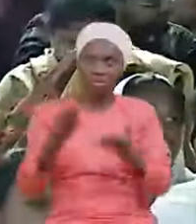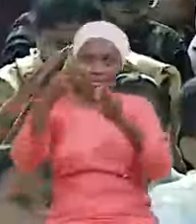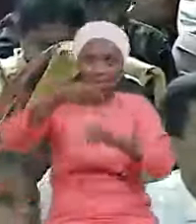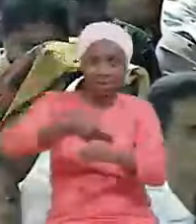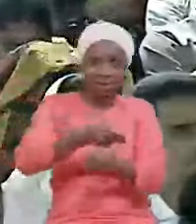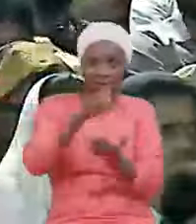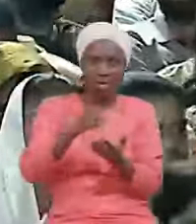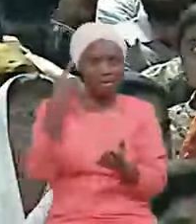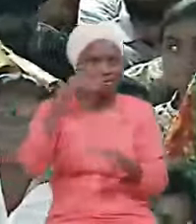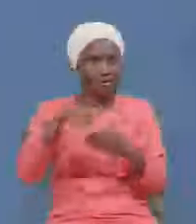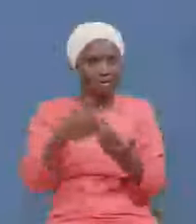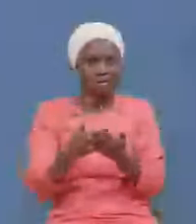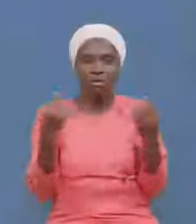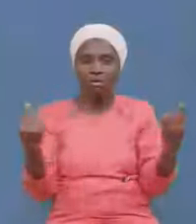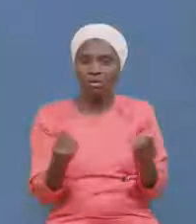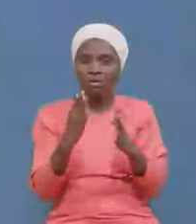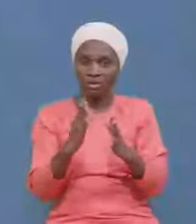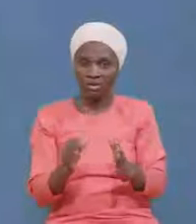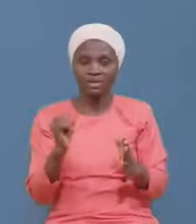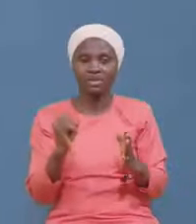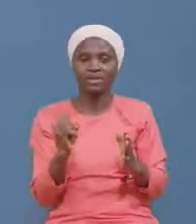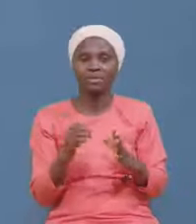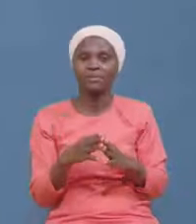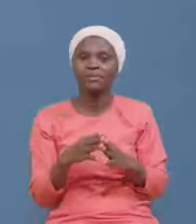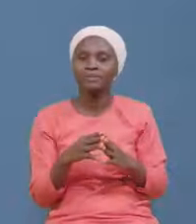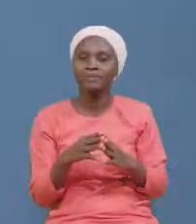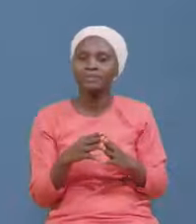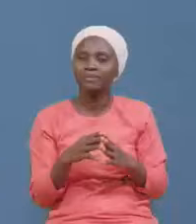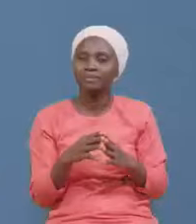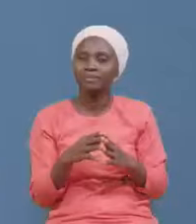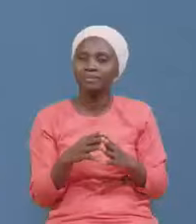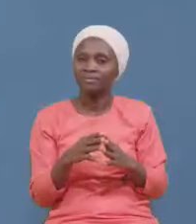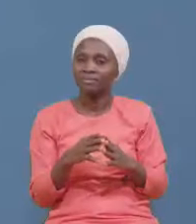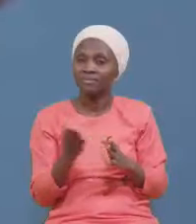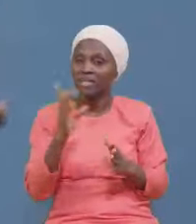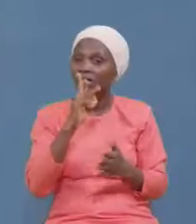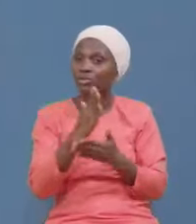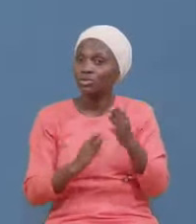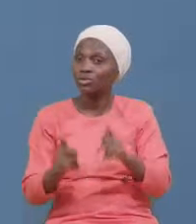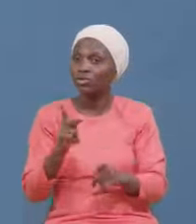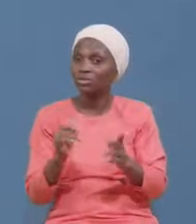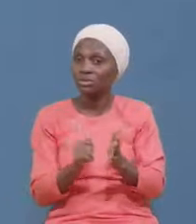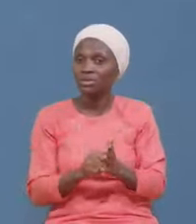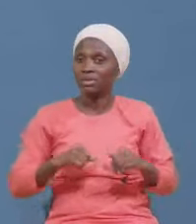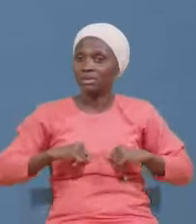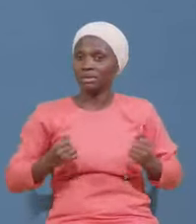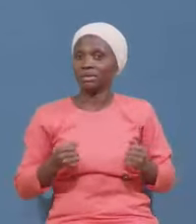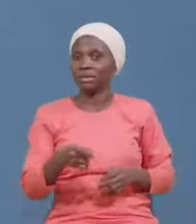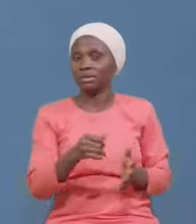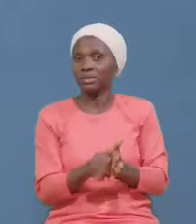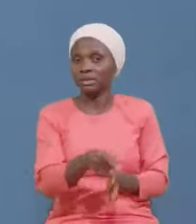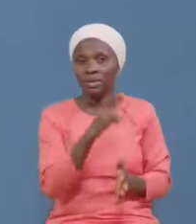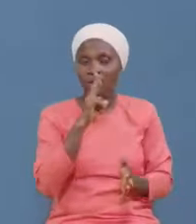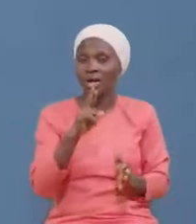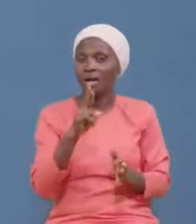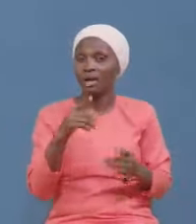all sinners. సకల పాపుల కొరకు ఆయన బలి అర్పణ గొర్రెపిల్ల అయ్యున్నాడు. There are people that deny that they are sinners. కొంతమంది